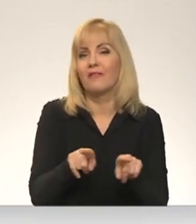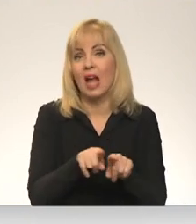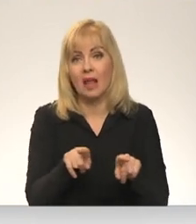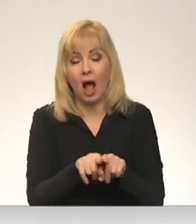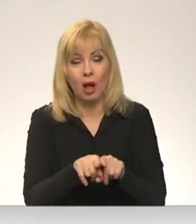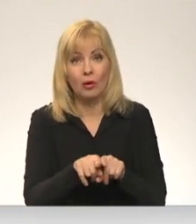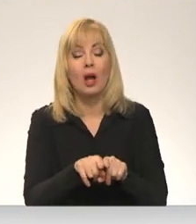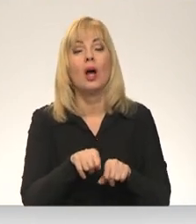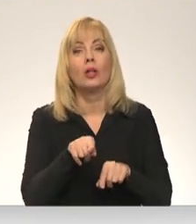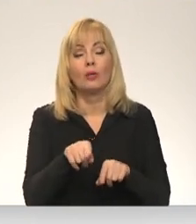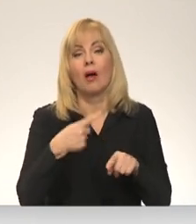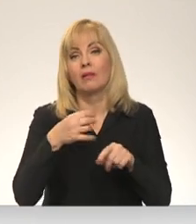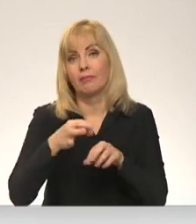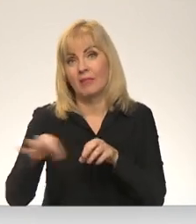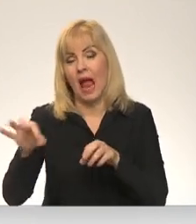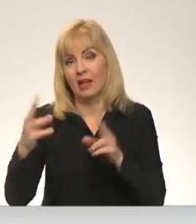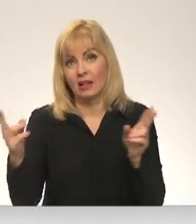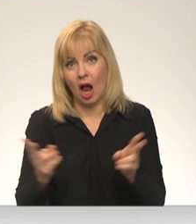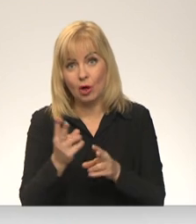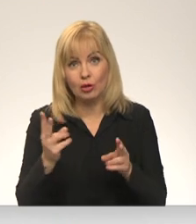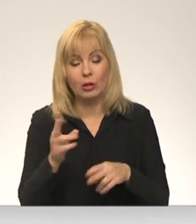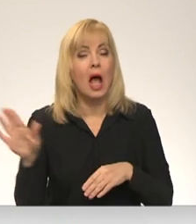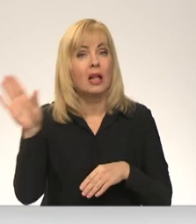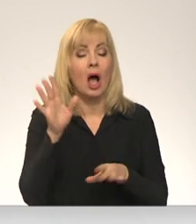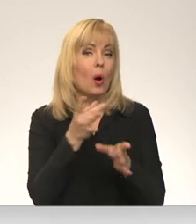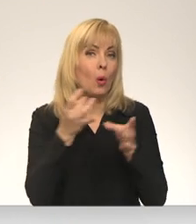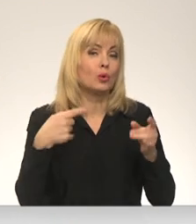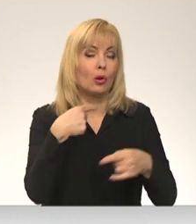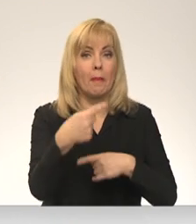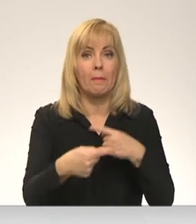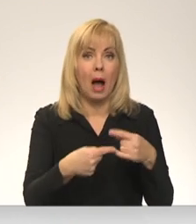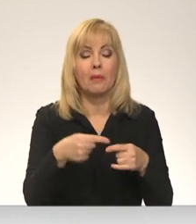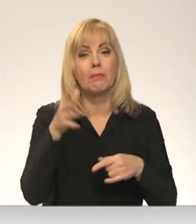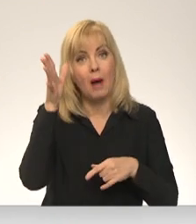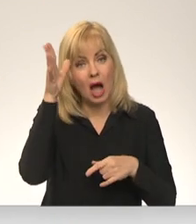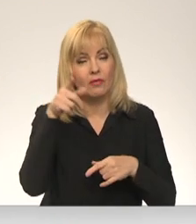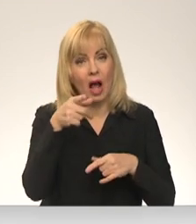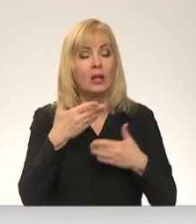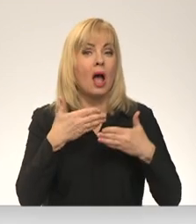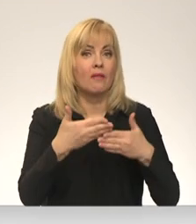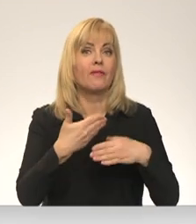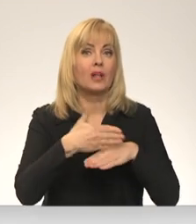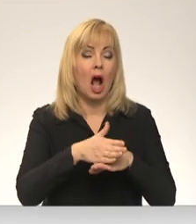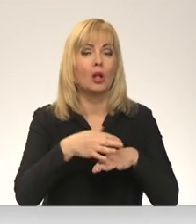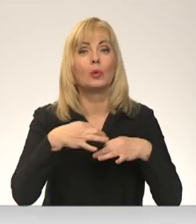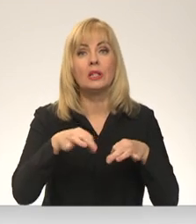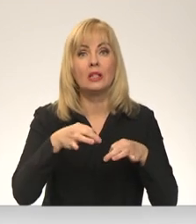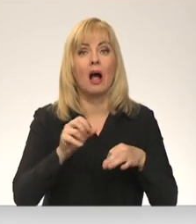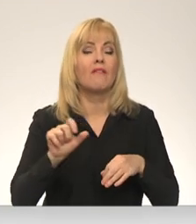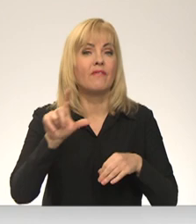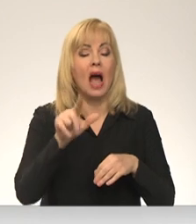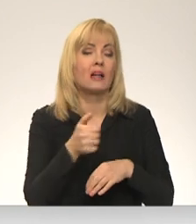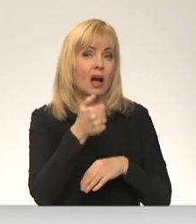tā tad viņus arī dedzināja. Nacionālā kultūras mantojuma pārvalde atklāja, ka vraks jau bijis izkalots pirms vairākiem